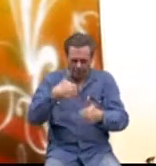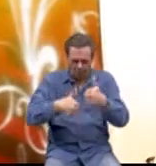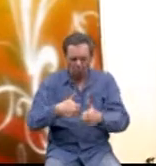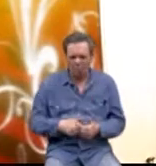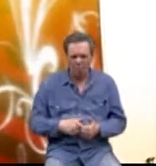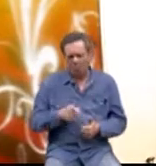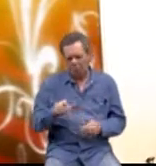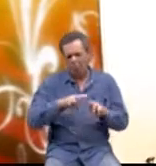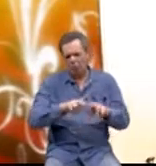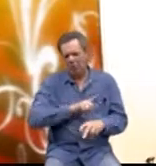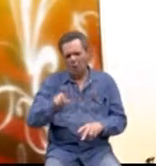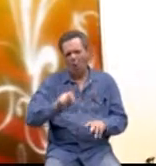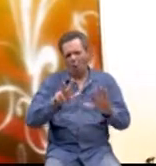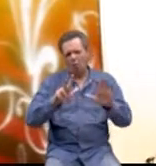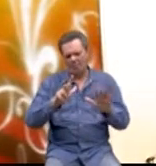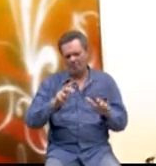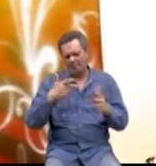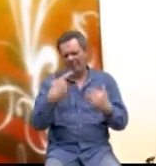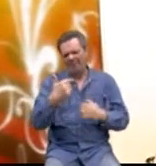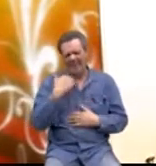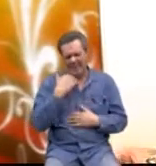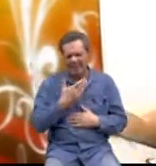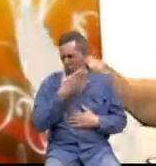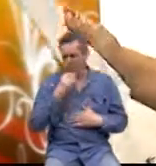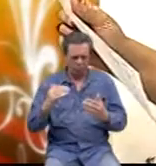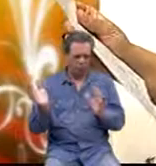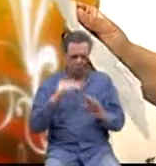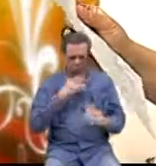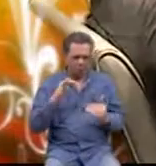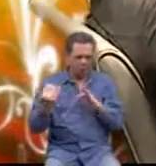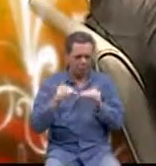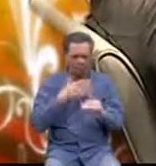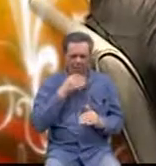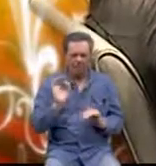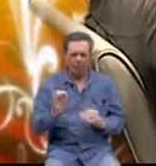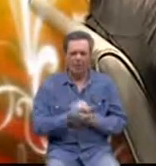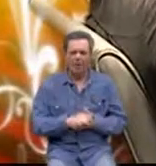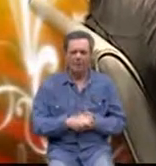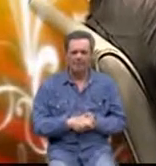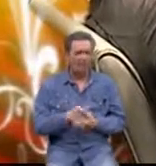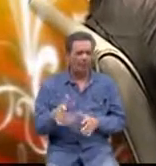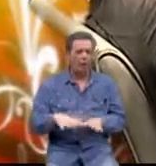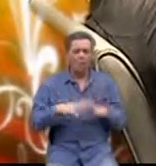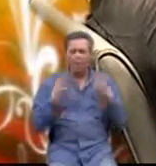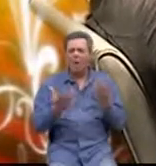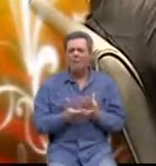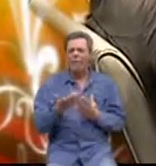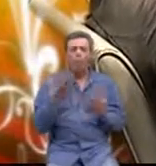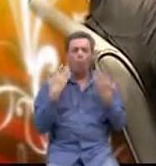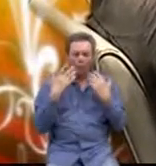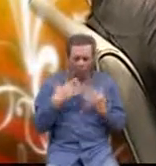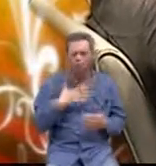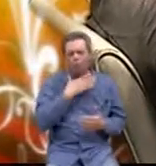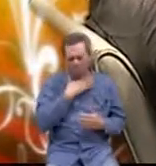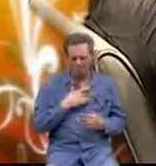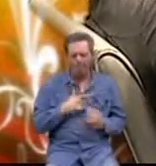do 20 sati, tako da baš može biti lijepo druženje. Znači, to je ova zadnja. To je sve nedjelja. Sve u vrtu, hoću reći u dvorištu. Školsko